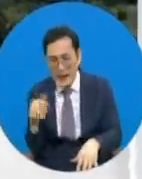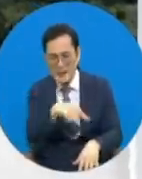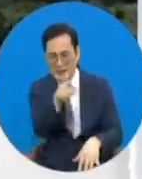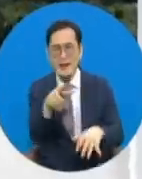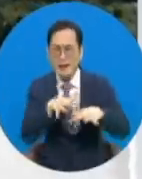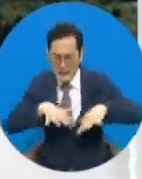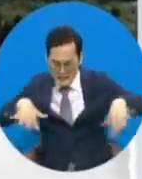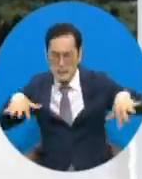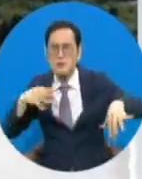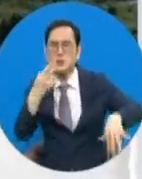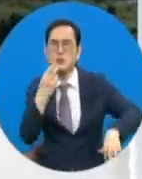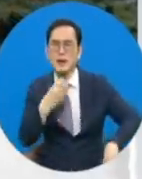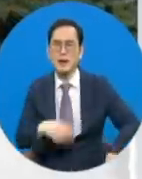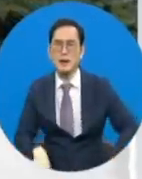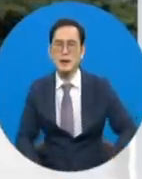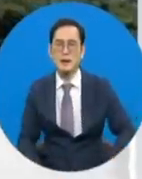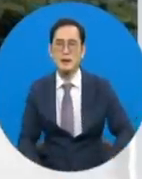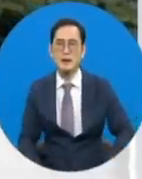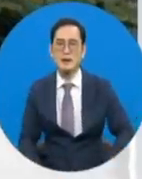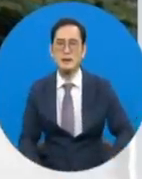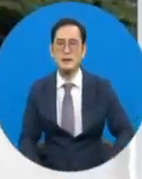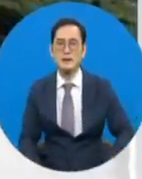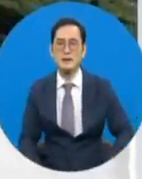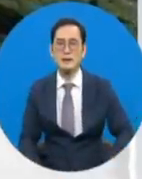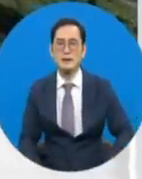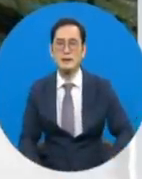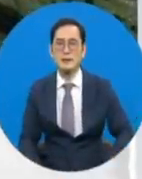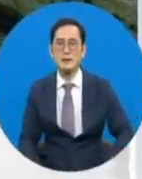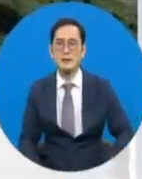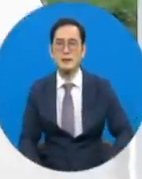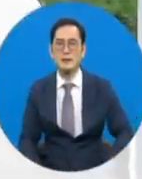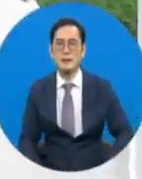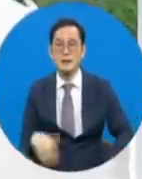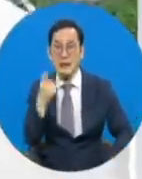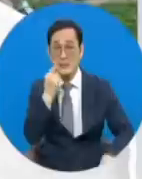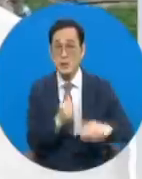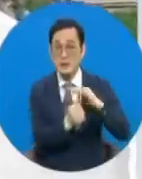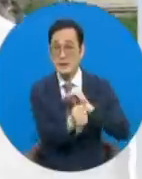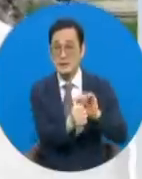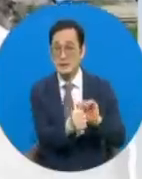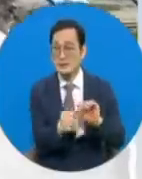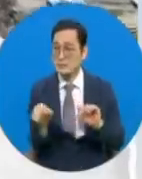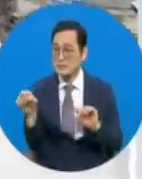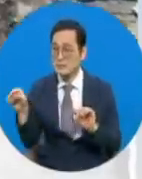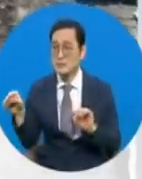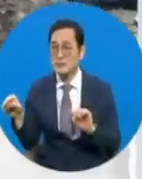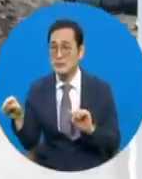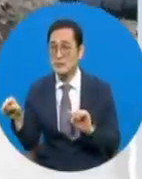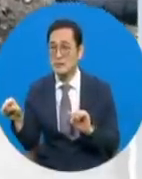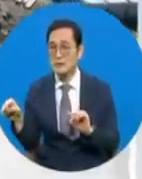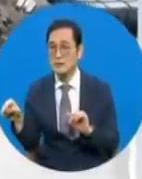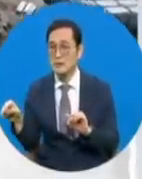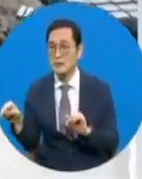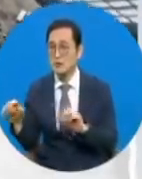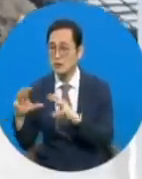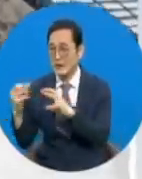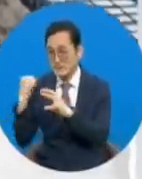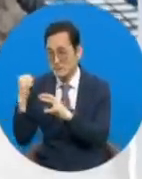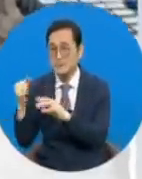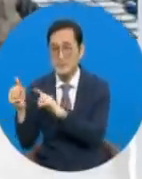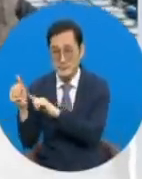될 겁니다. 이제 일본 대사가 이 김기현 대표를 방문해서 같이 이야기를 나눴던 건 과학적인 문제뿐